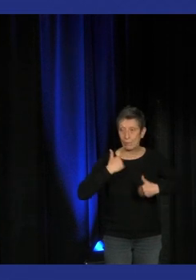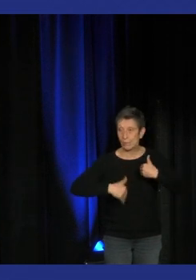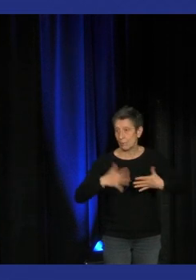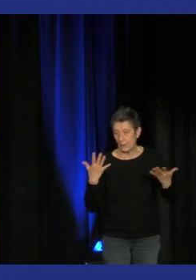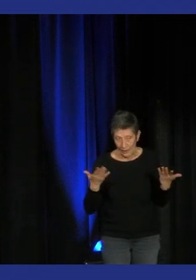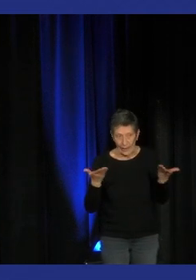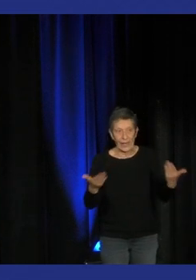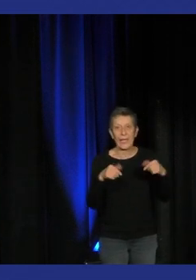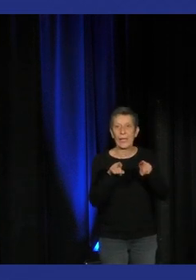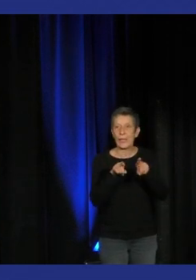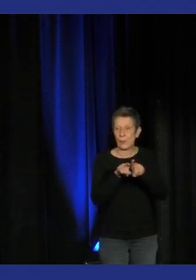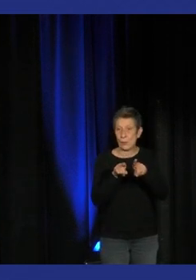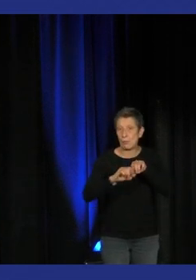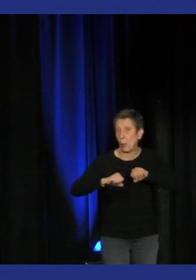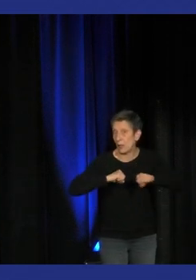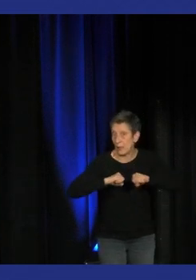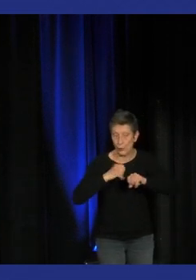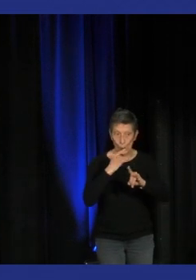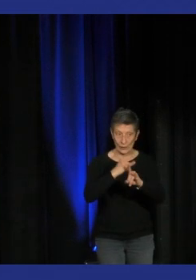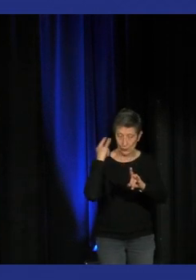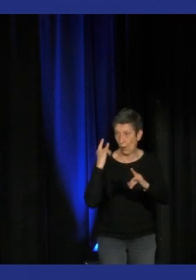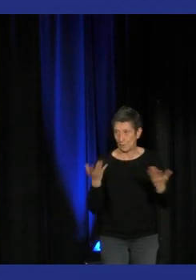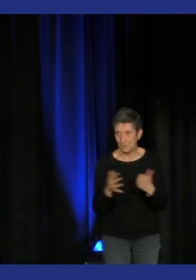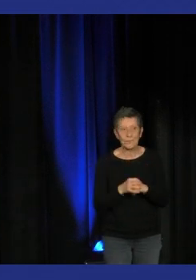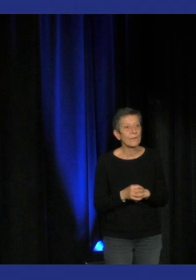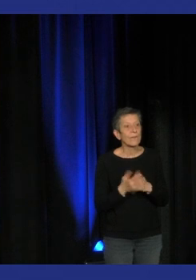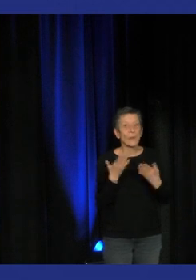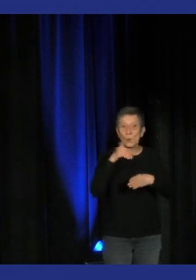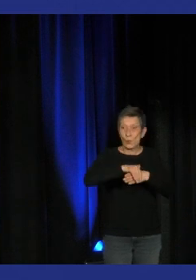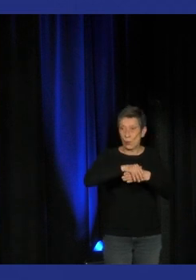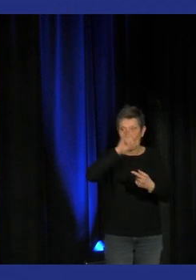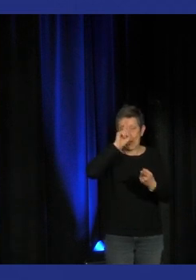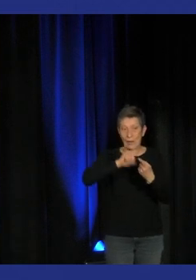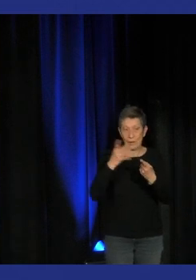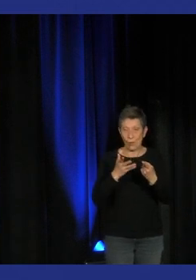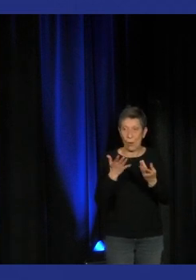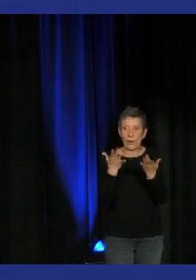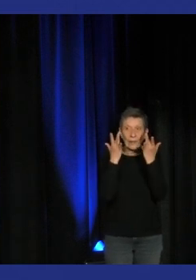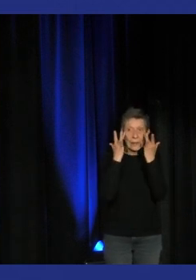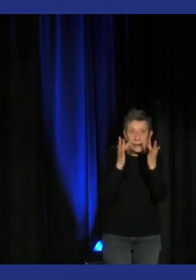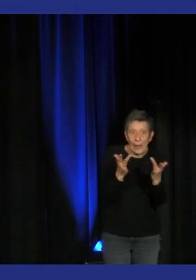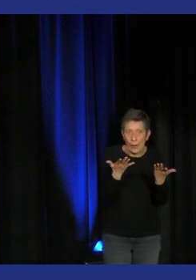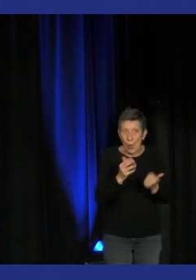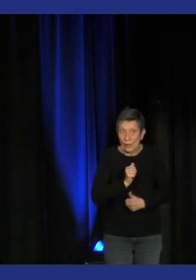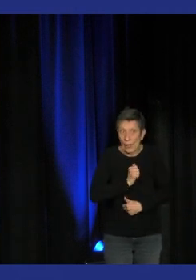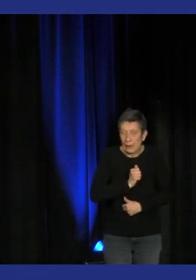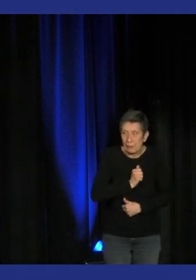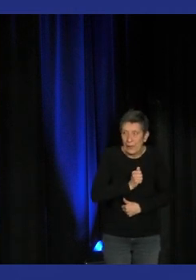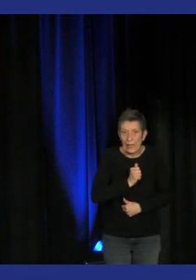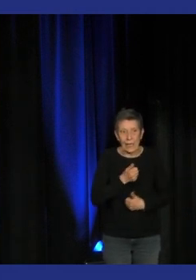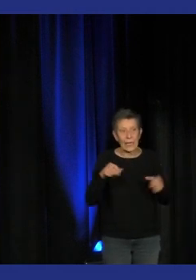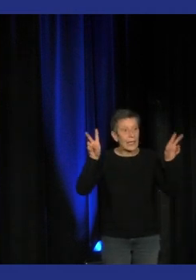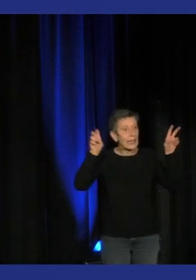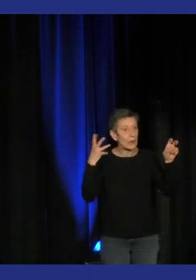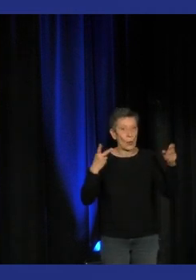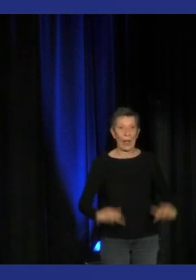institutions et l'histoire de ses mobilisations. Ce soir, la séance sera dévolue à l'expérience, à l'intimité et s'intitule «